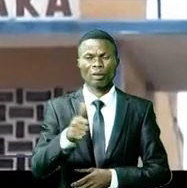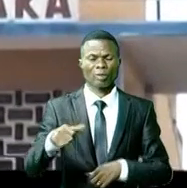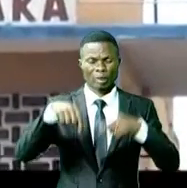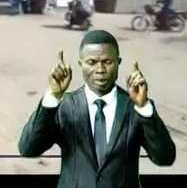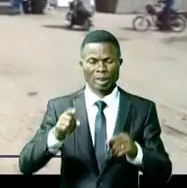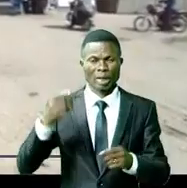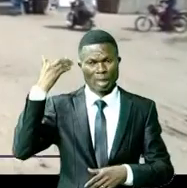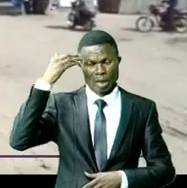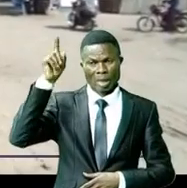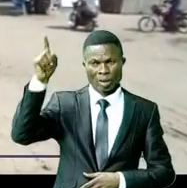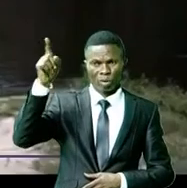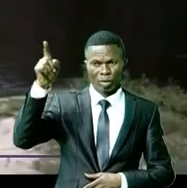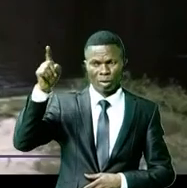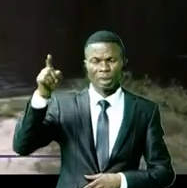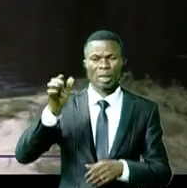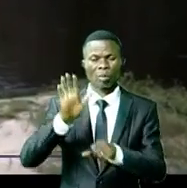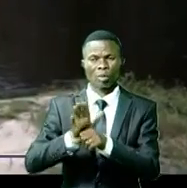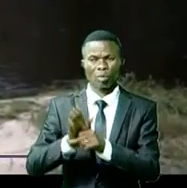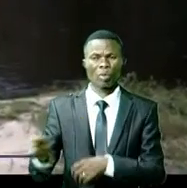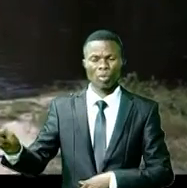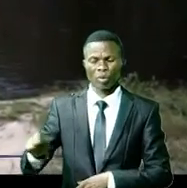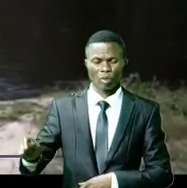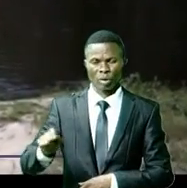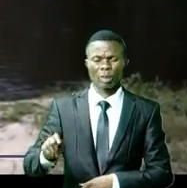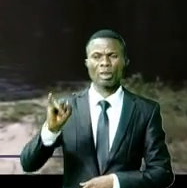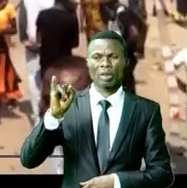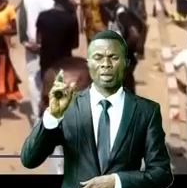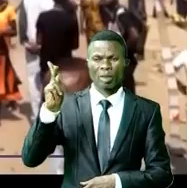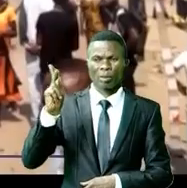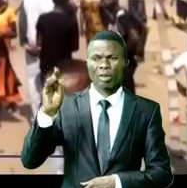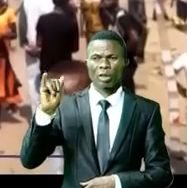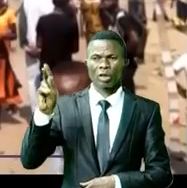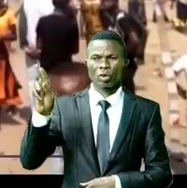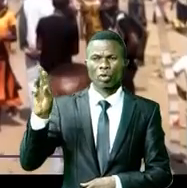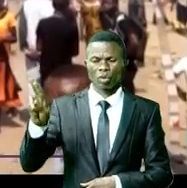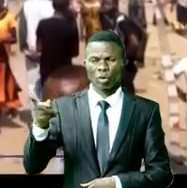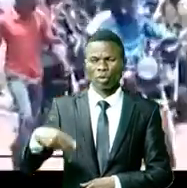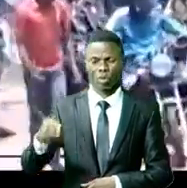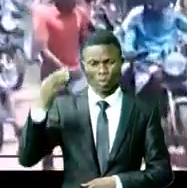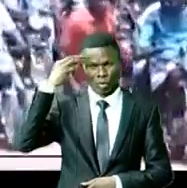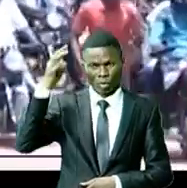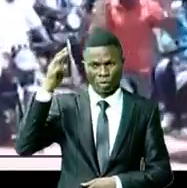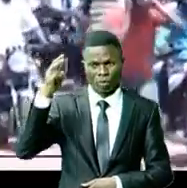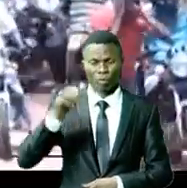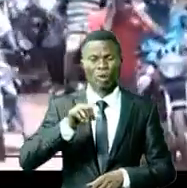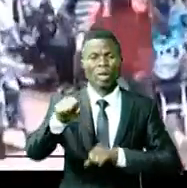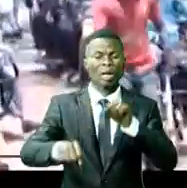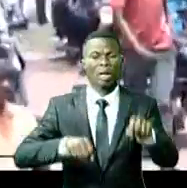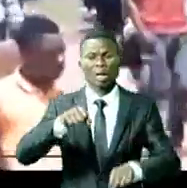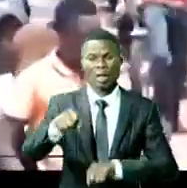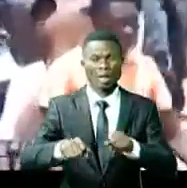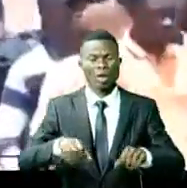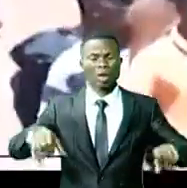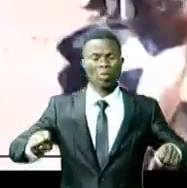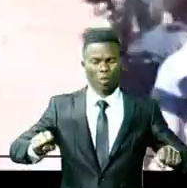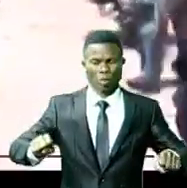à Mbandaka, Bassankoussou, Bikoro, Ingende et d'autres territoires de la province de l'Équateur, le vélo et la moto